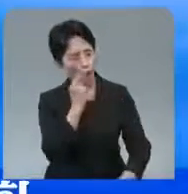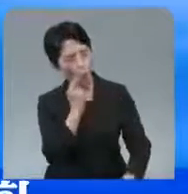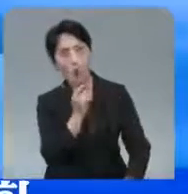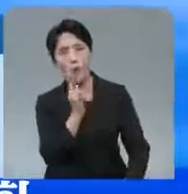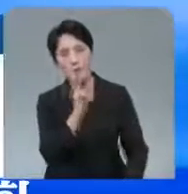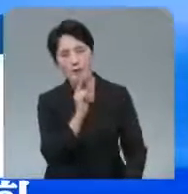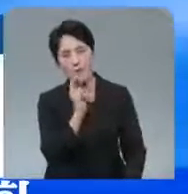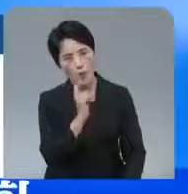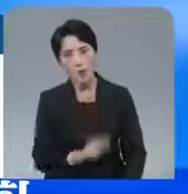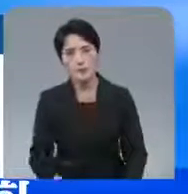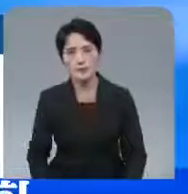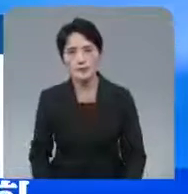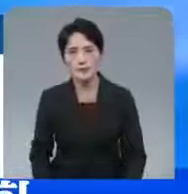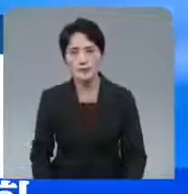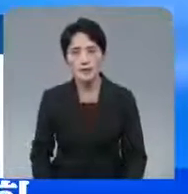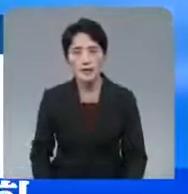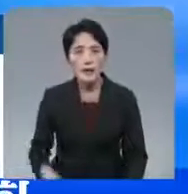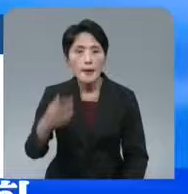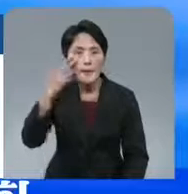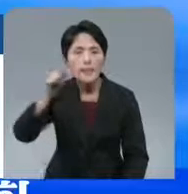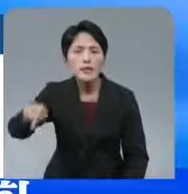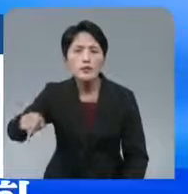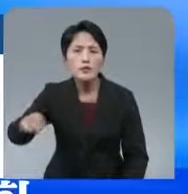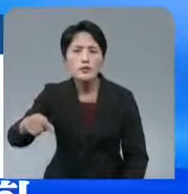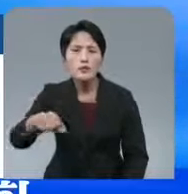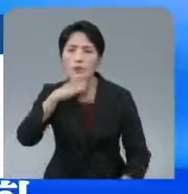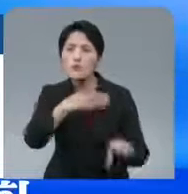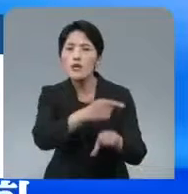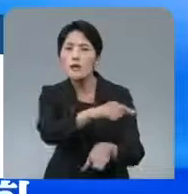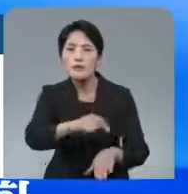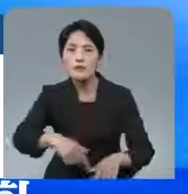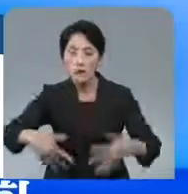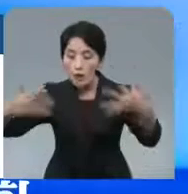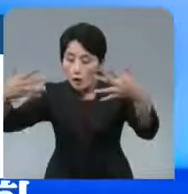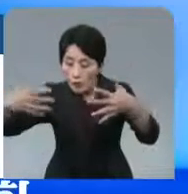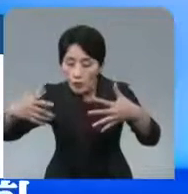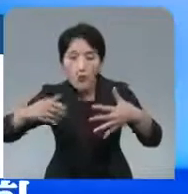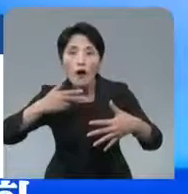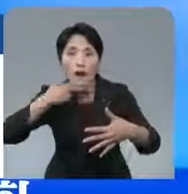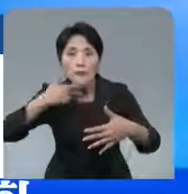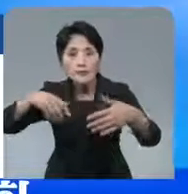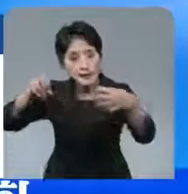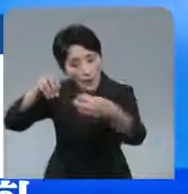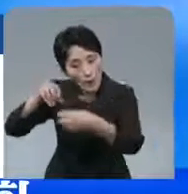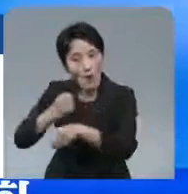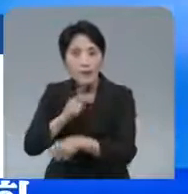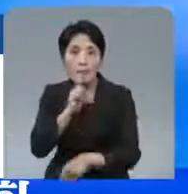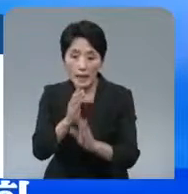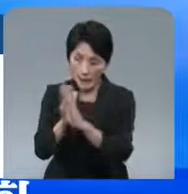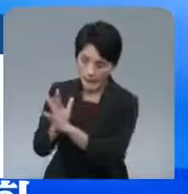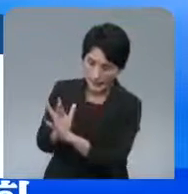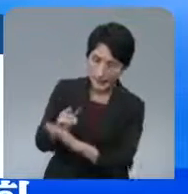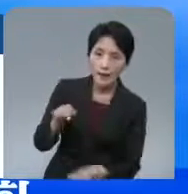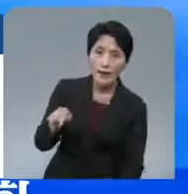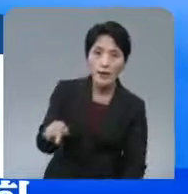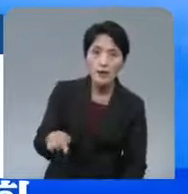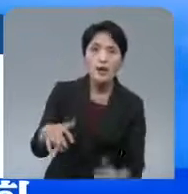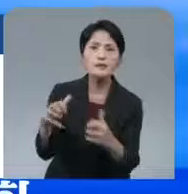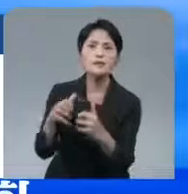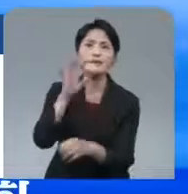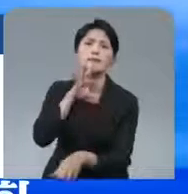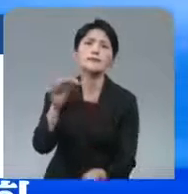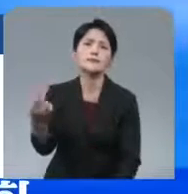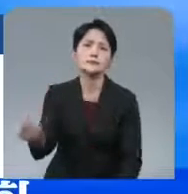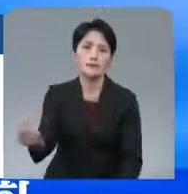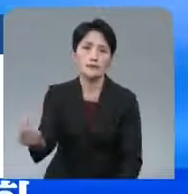l'opportunité de retourner la situation et de recommencer hier une répétition folle en vue d'une invasion il a